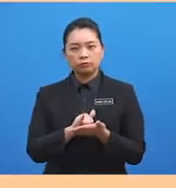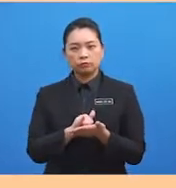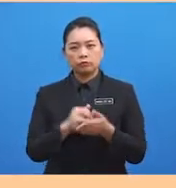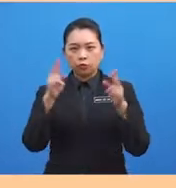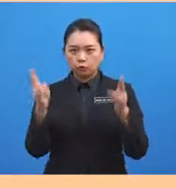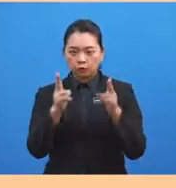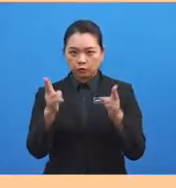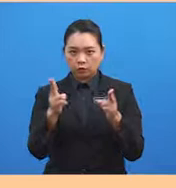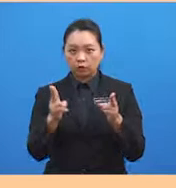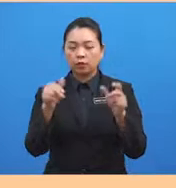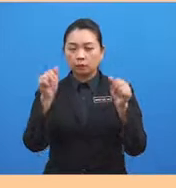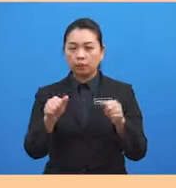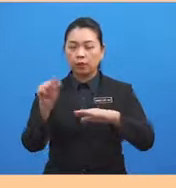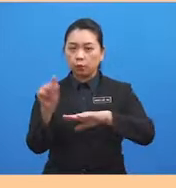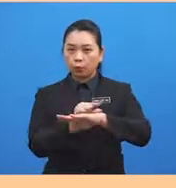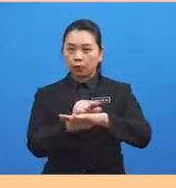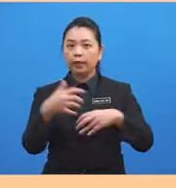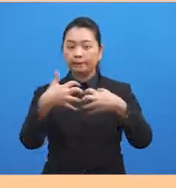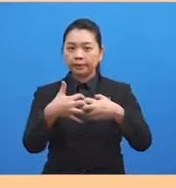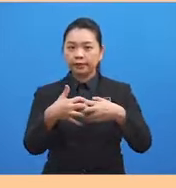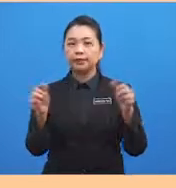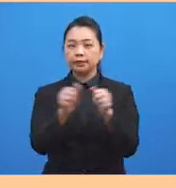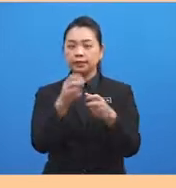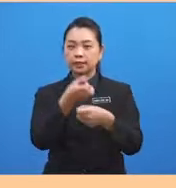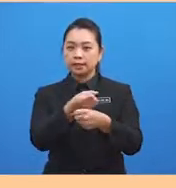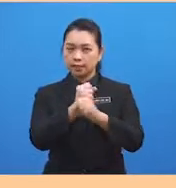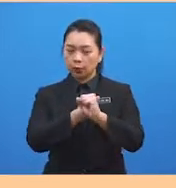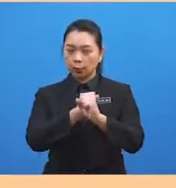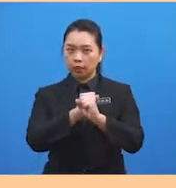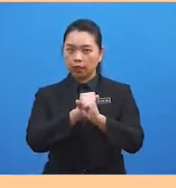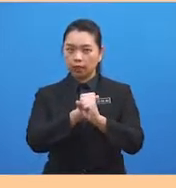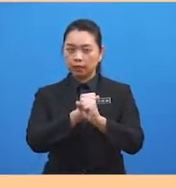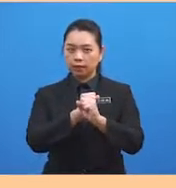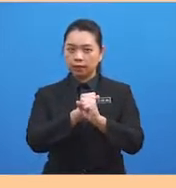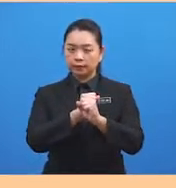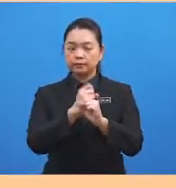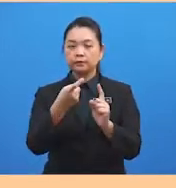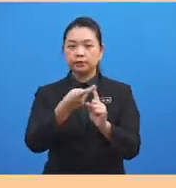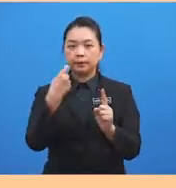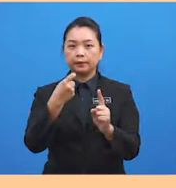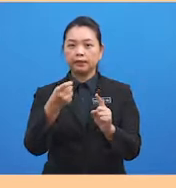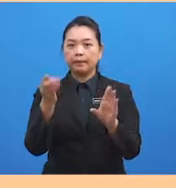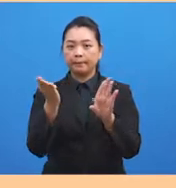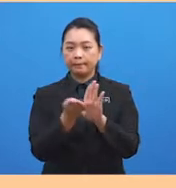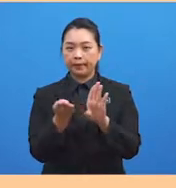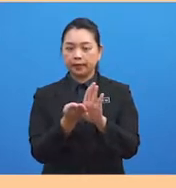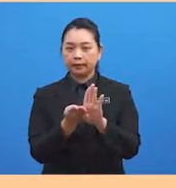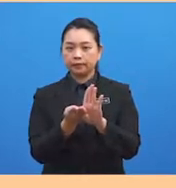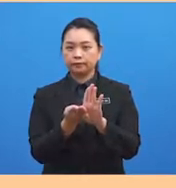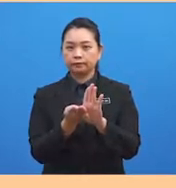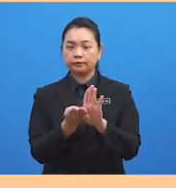menggunakan mesin dengan cara menyewa mesin tersebut daripada pihak bank